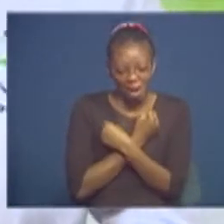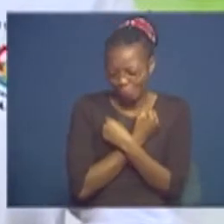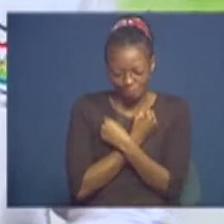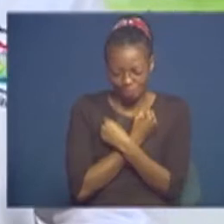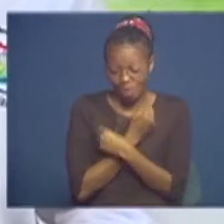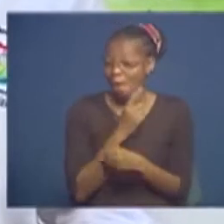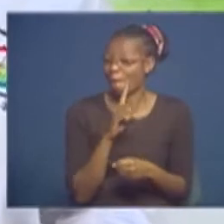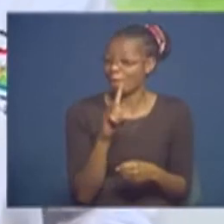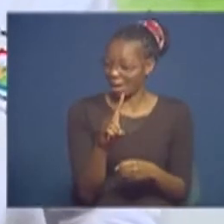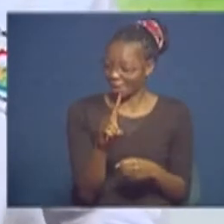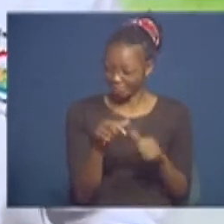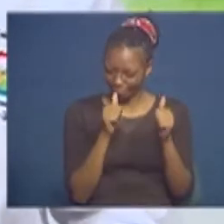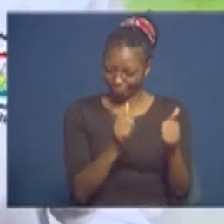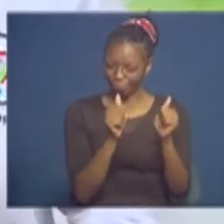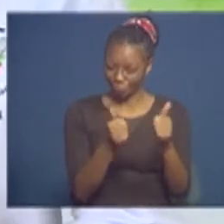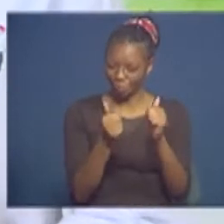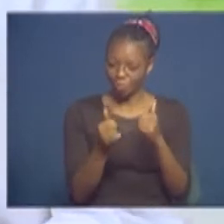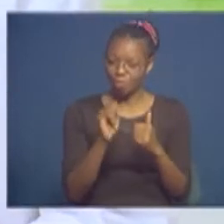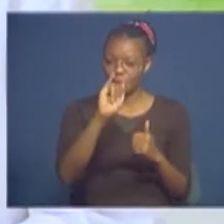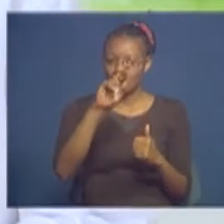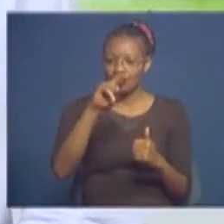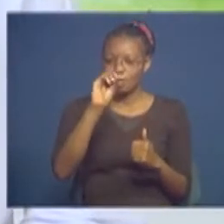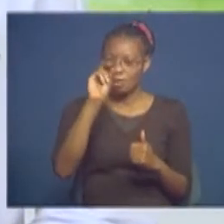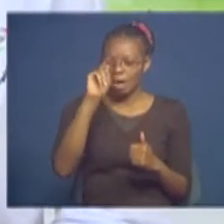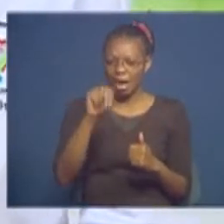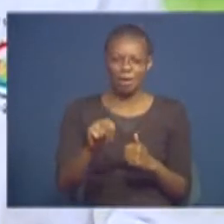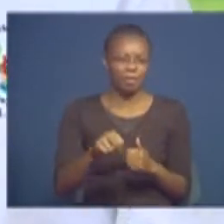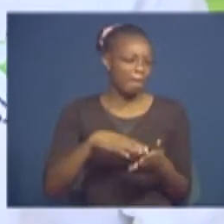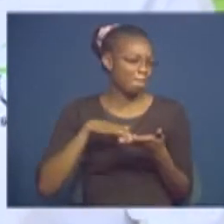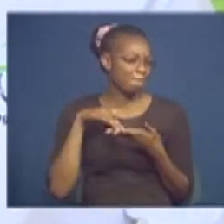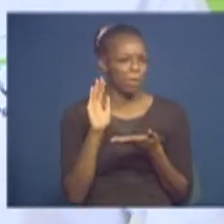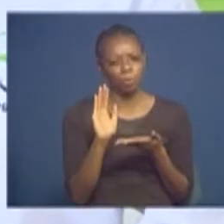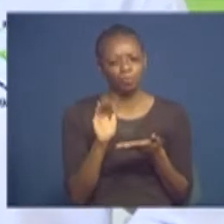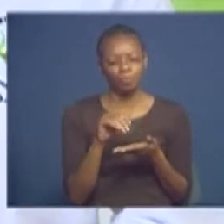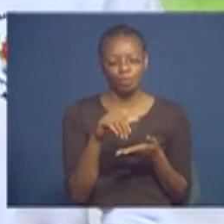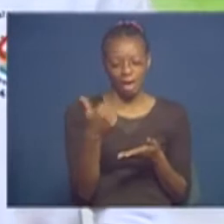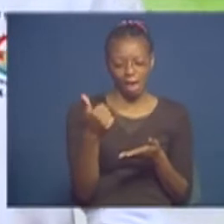juu na calcium na iron. Mboga ingine ambayo tuna